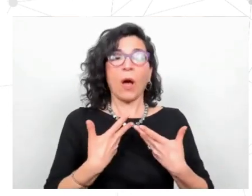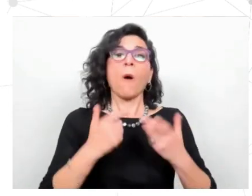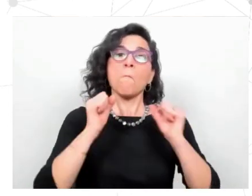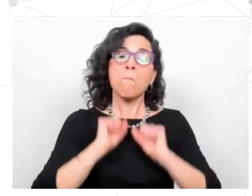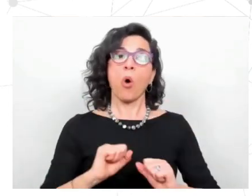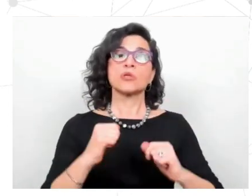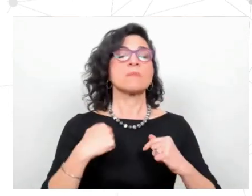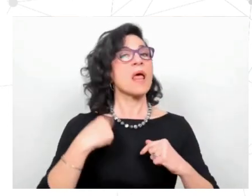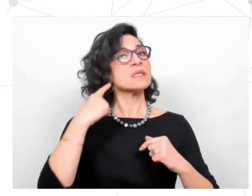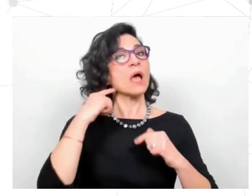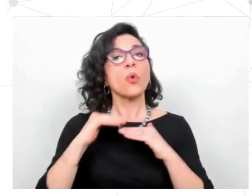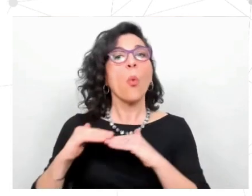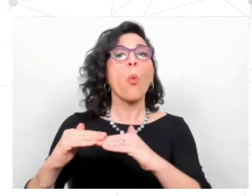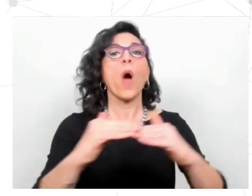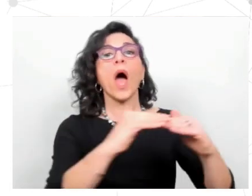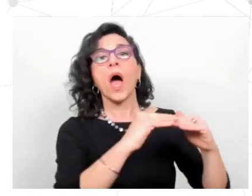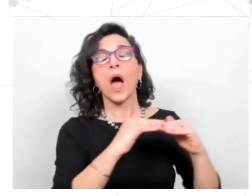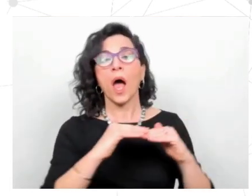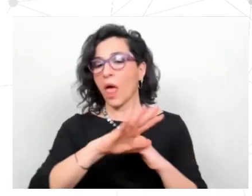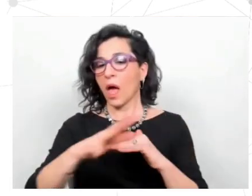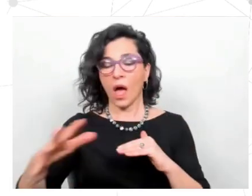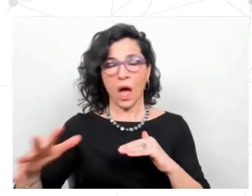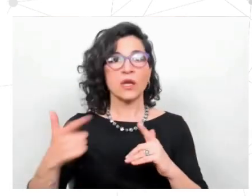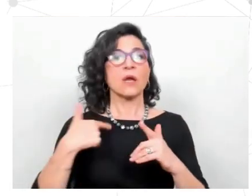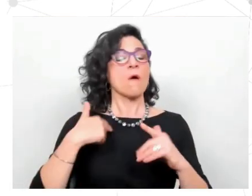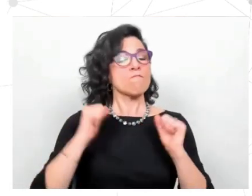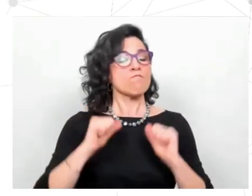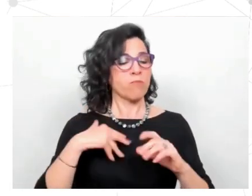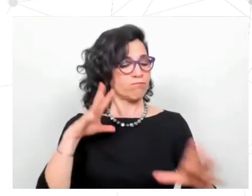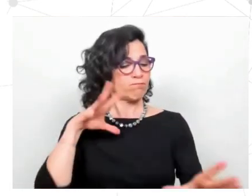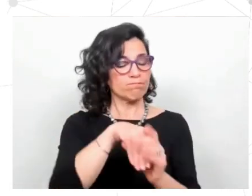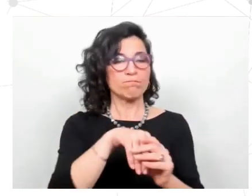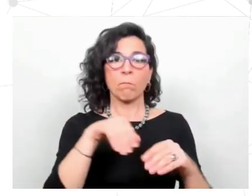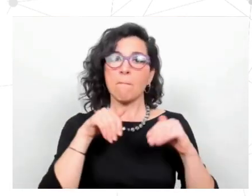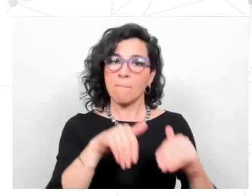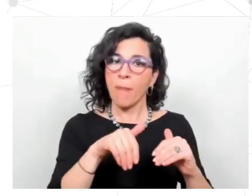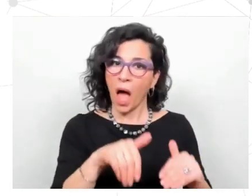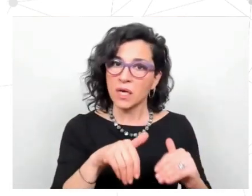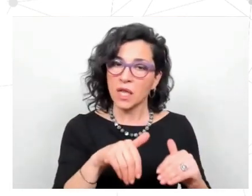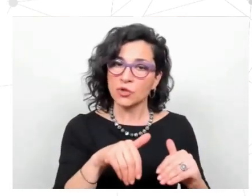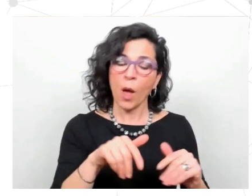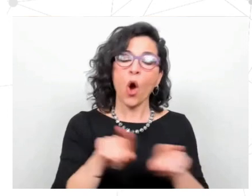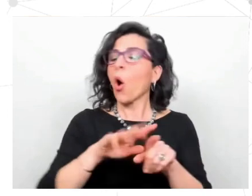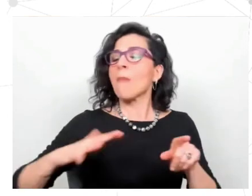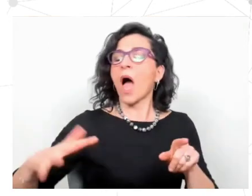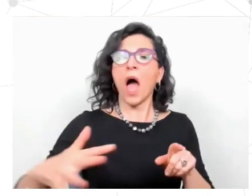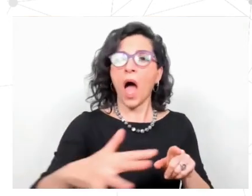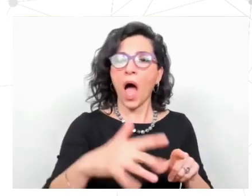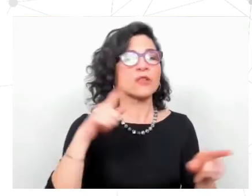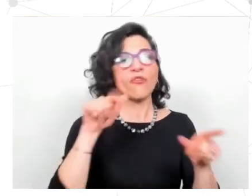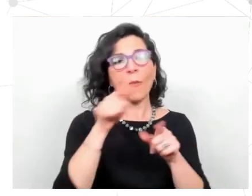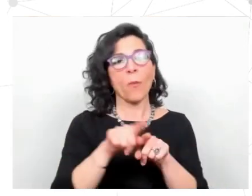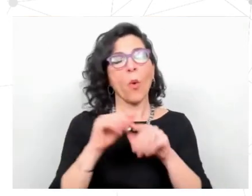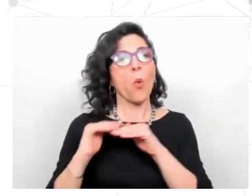di uguaglianza, di partecipare al lavoro in condizioni di uguaglianza. Per me è